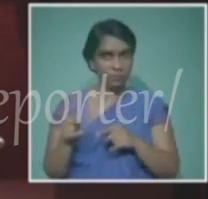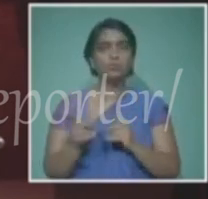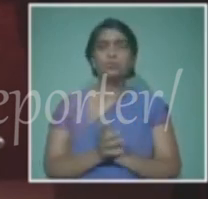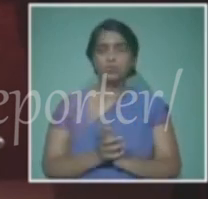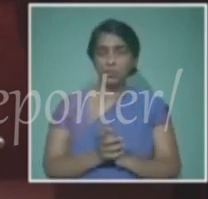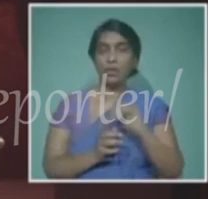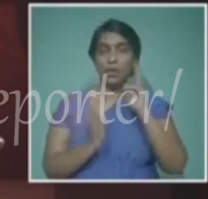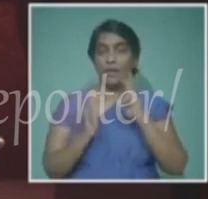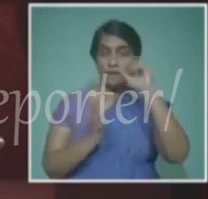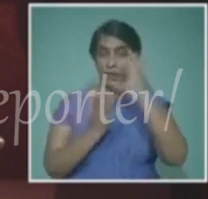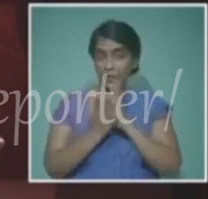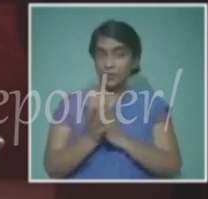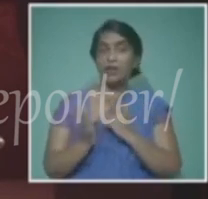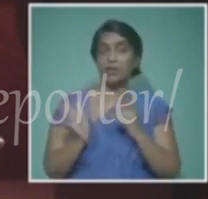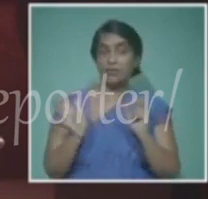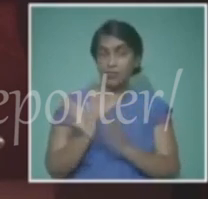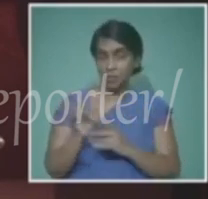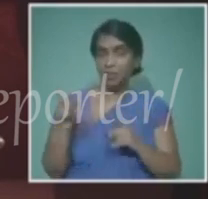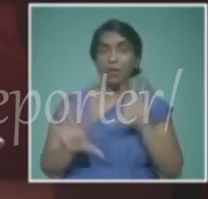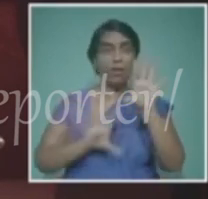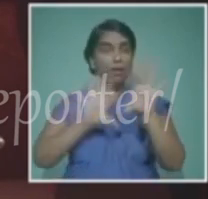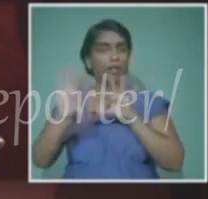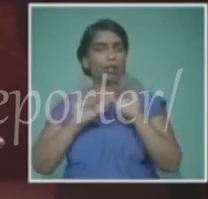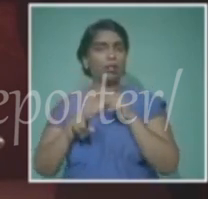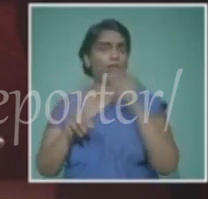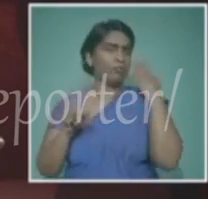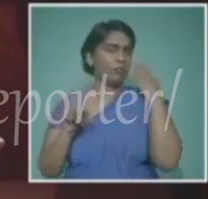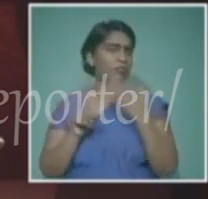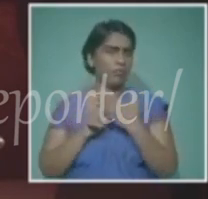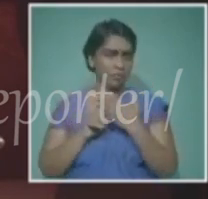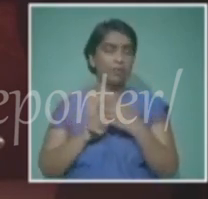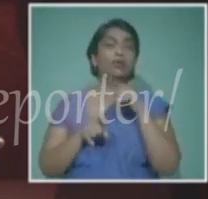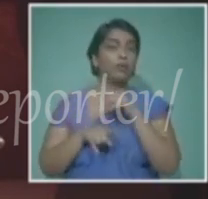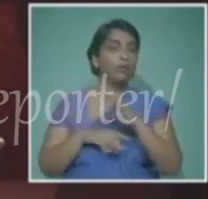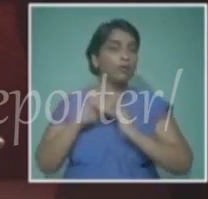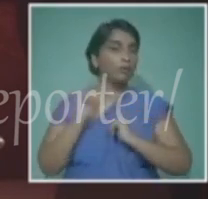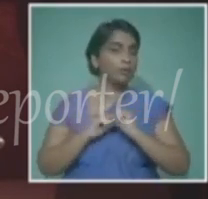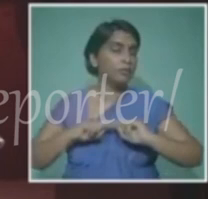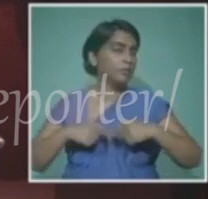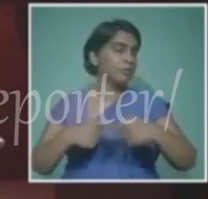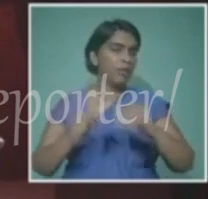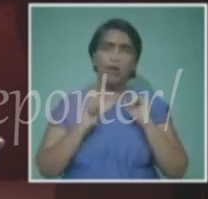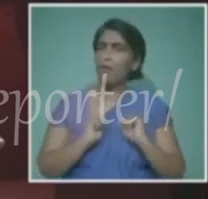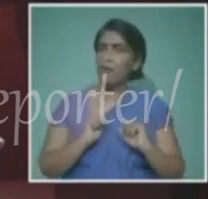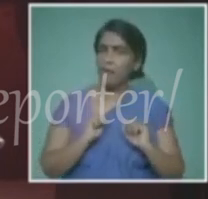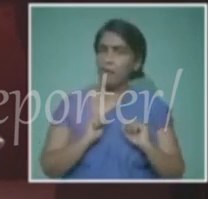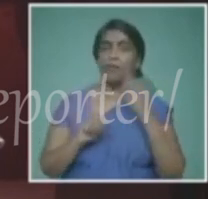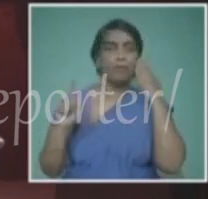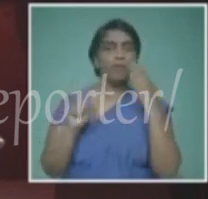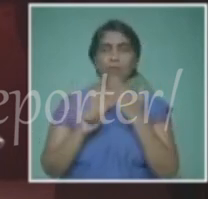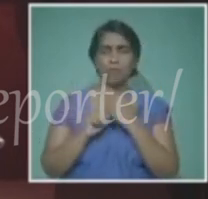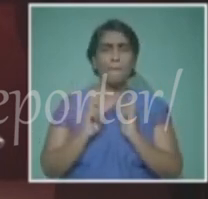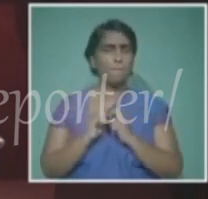කොන්ස්ටිටියුෂනල් කවුන්සිල් එක පත් කරන ආකාරය ඒක ක්‍රියාත්මක වෙන ආකාරය ඒව පිළිබඳව